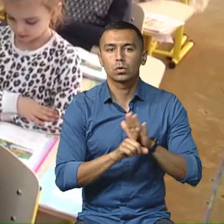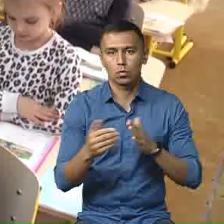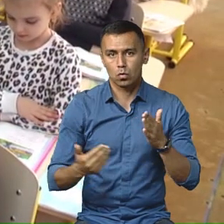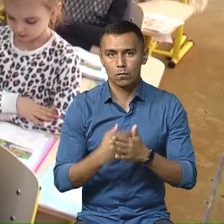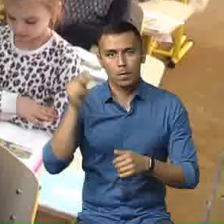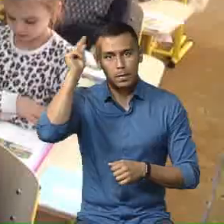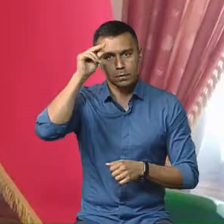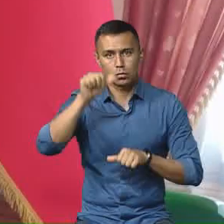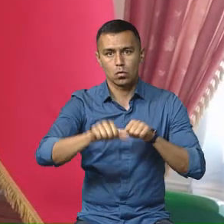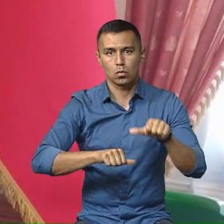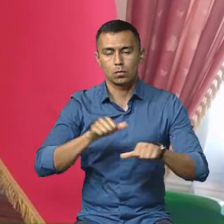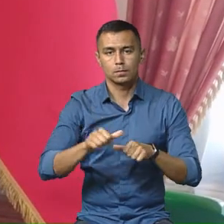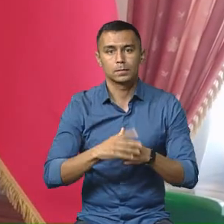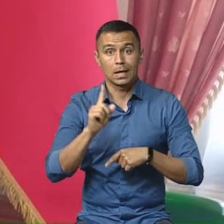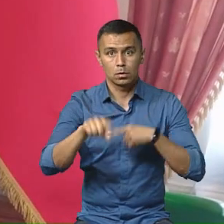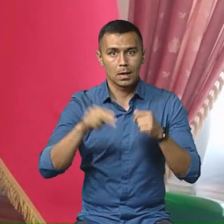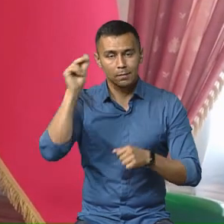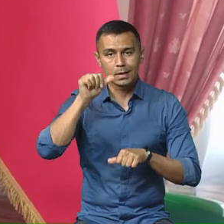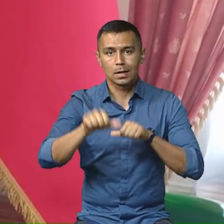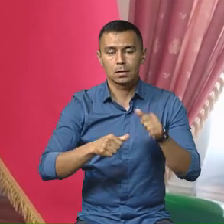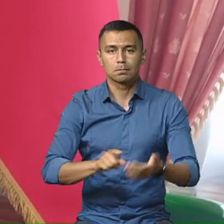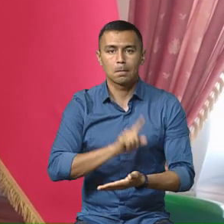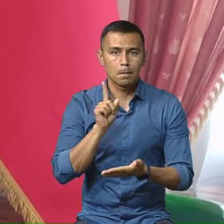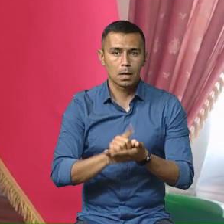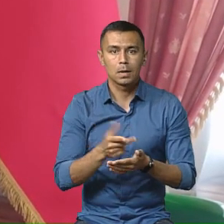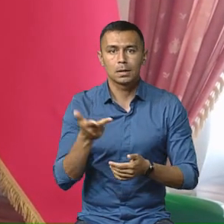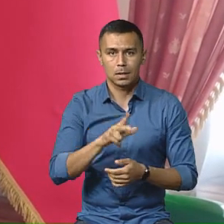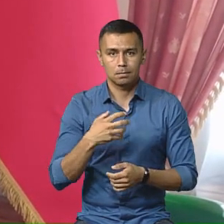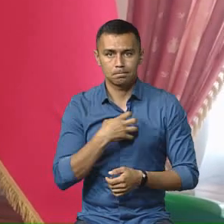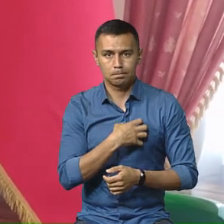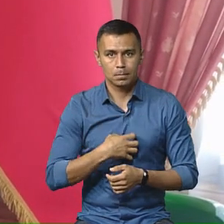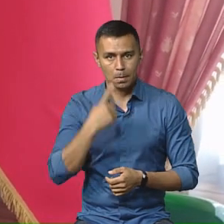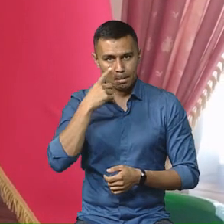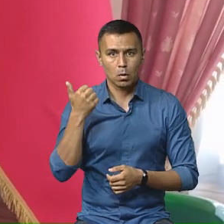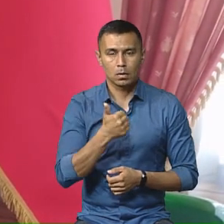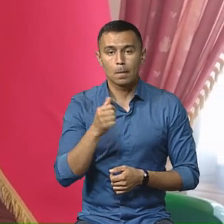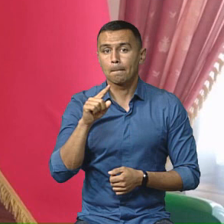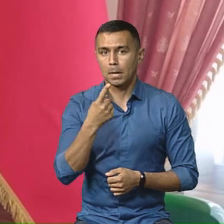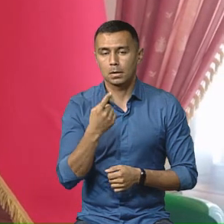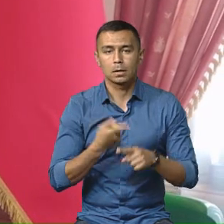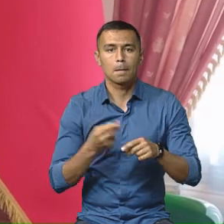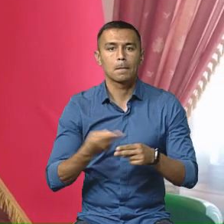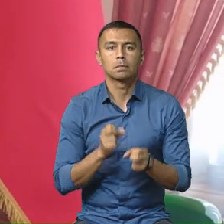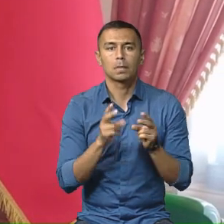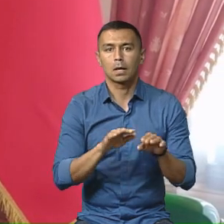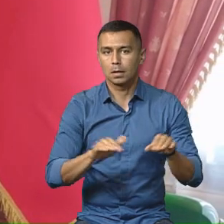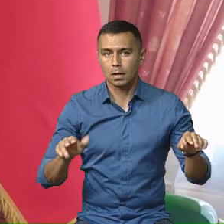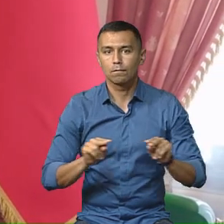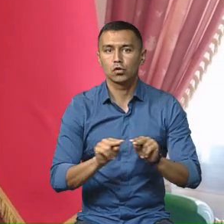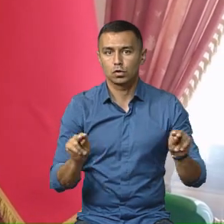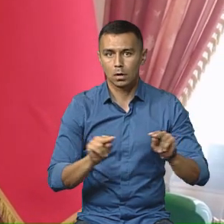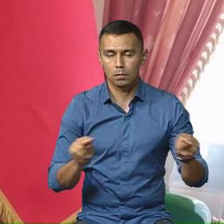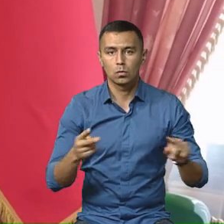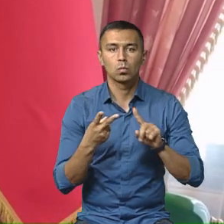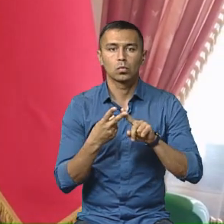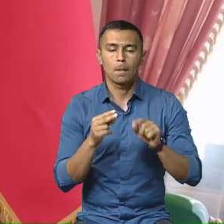нового навчального року. На наступний навчальний рік маємо три пріоритети. По-перше, це безпека дітей та вчителів.